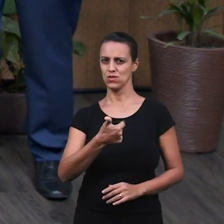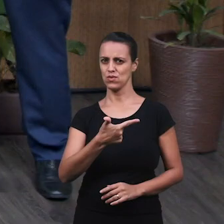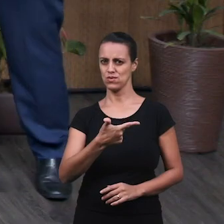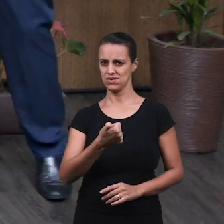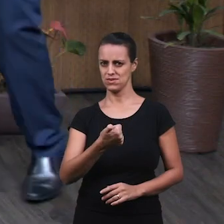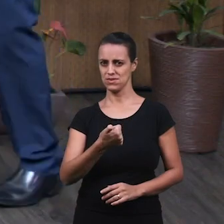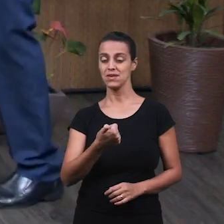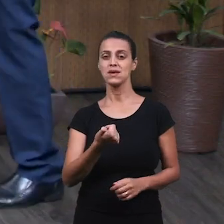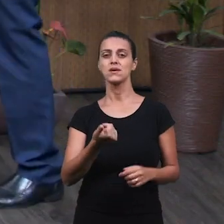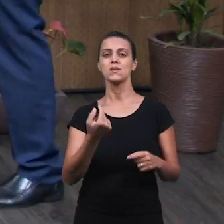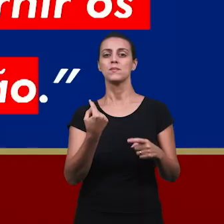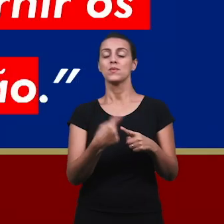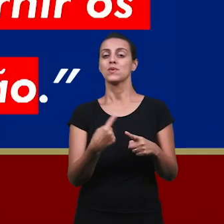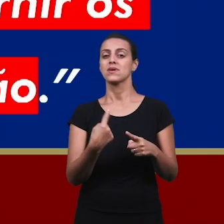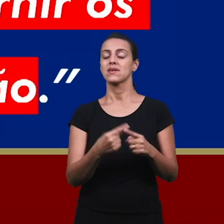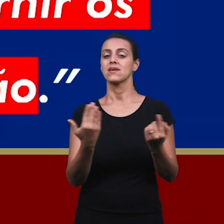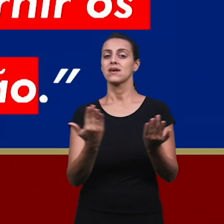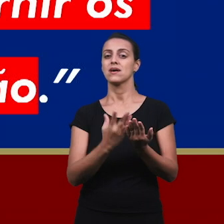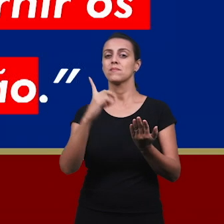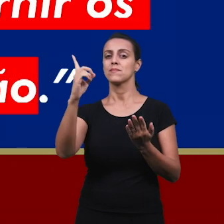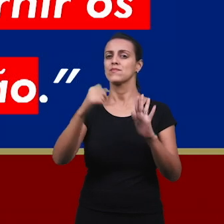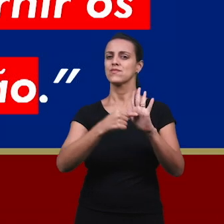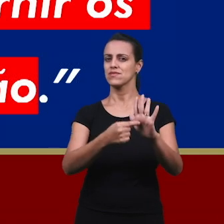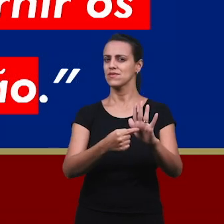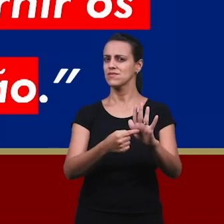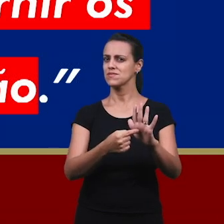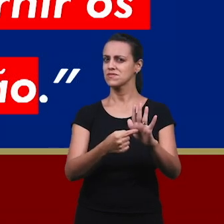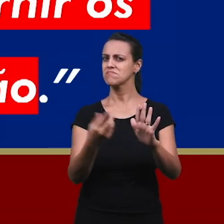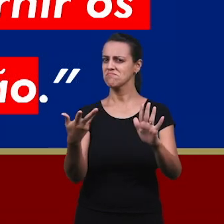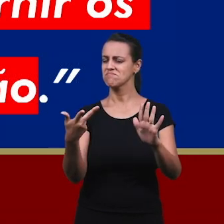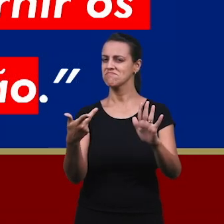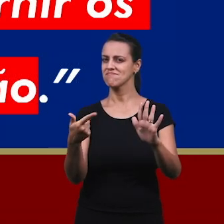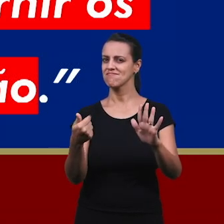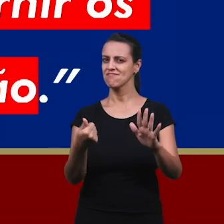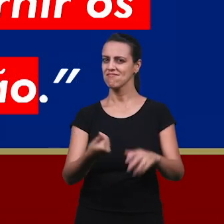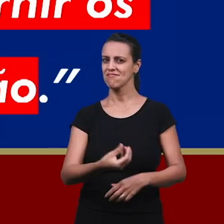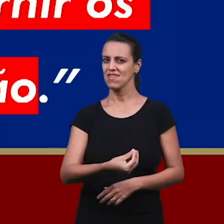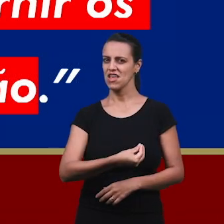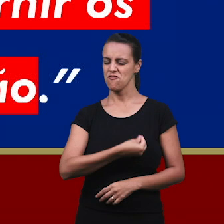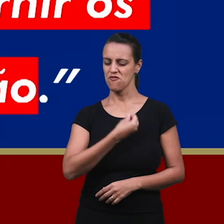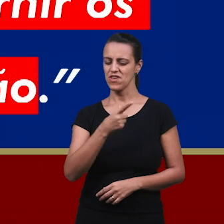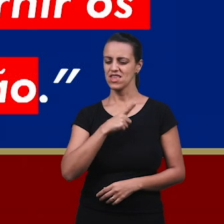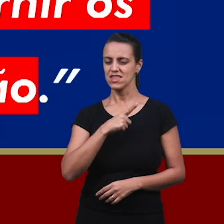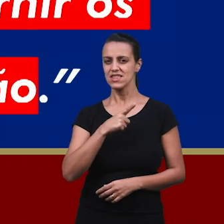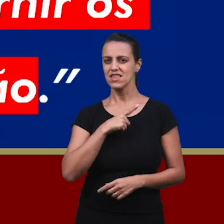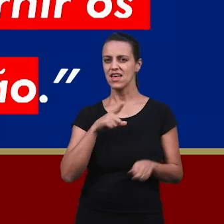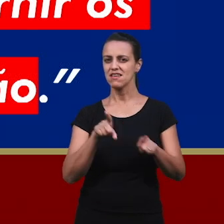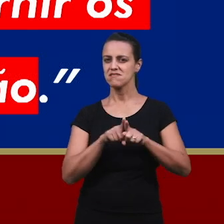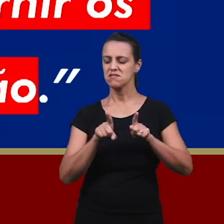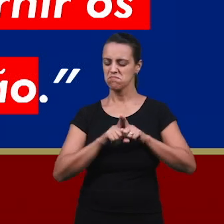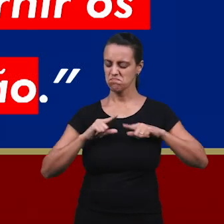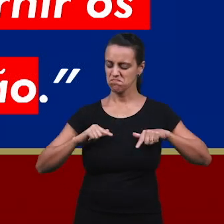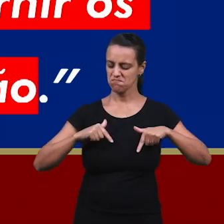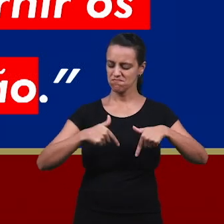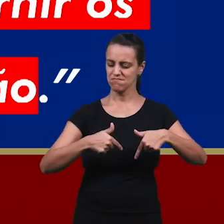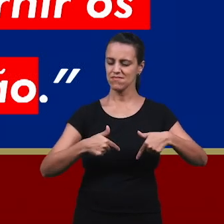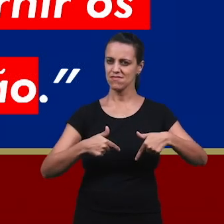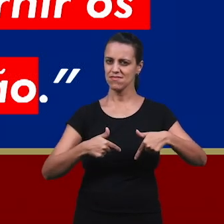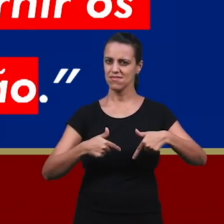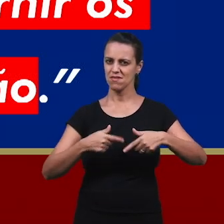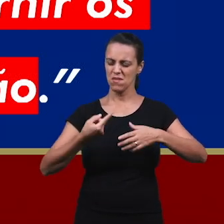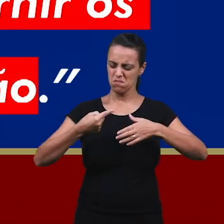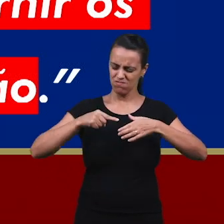quelle chose glorieuse, est vivante et efficace, et plus pénétrante que ne porte qu'à